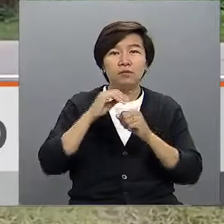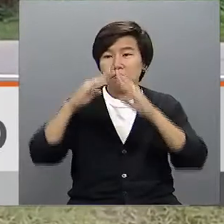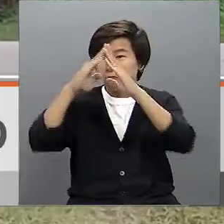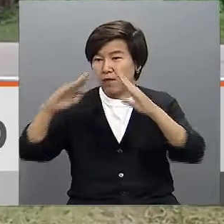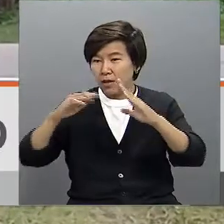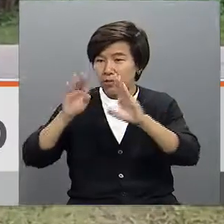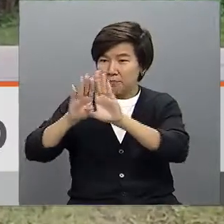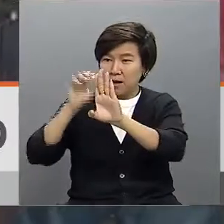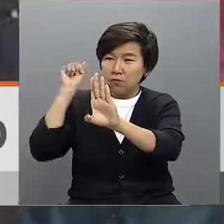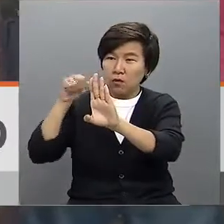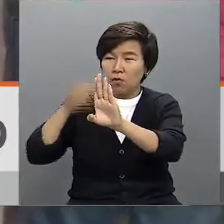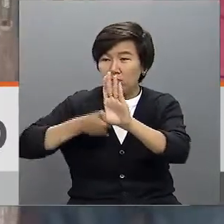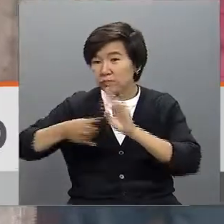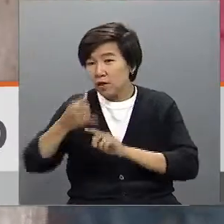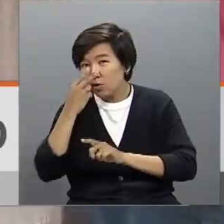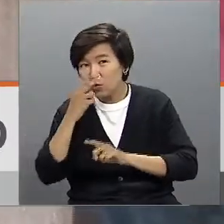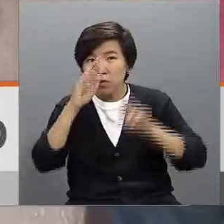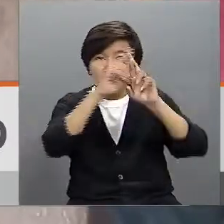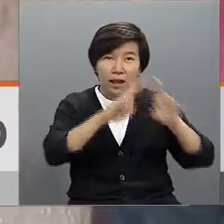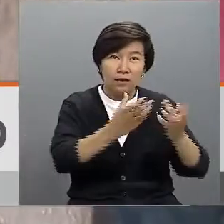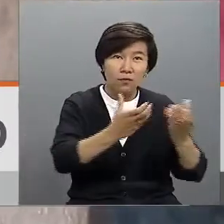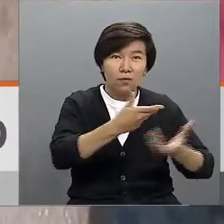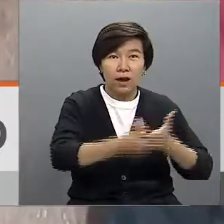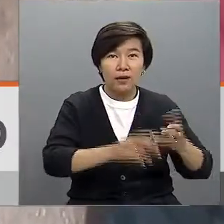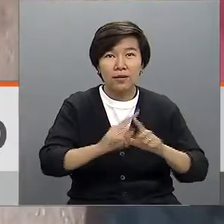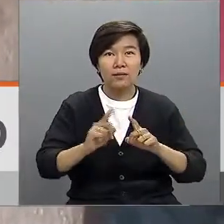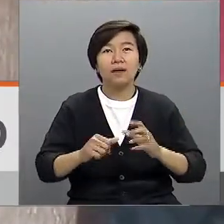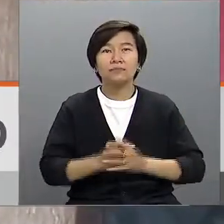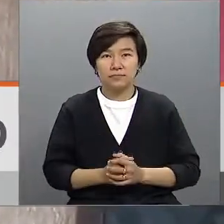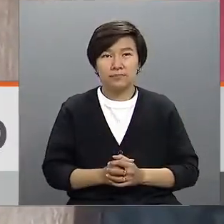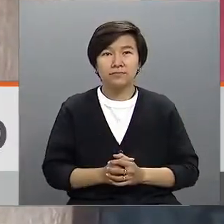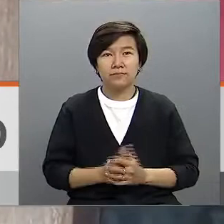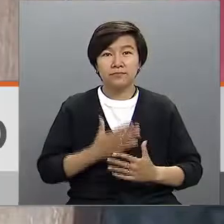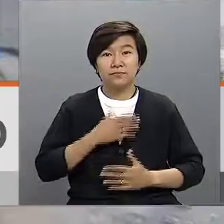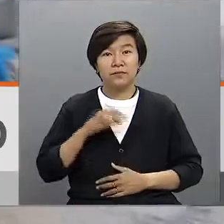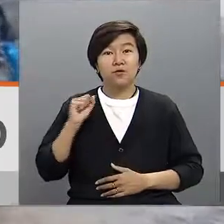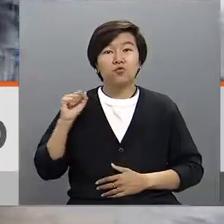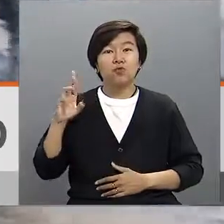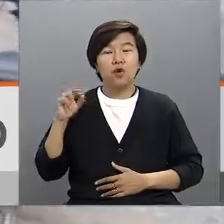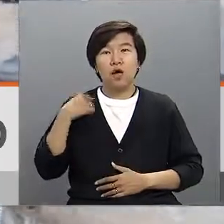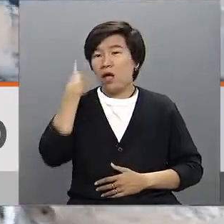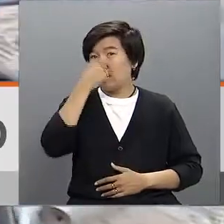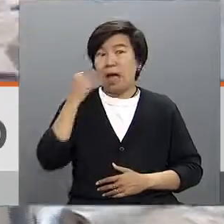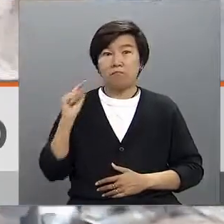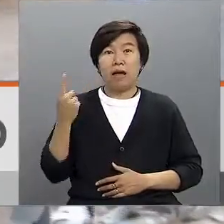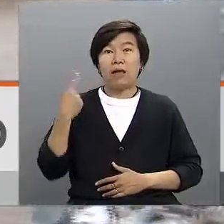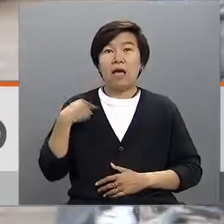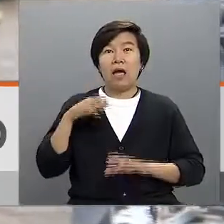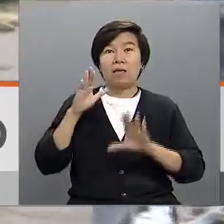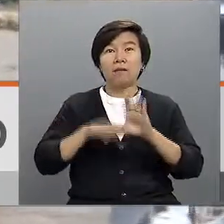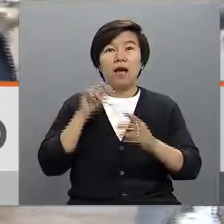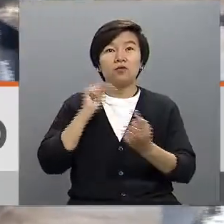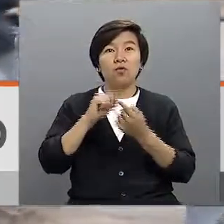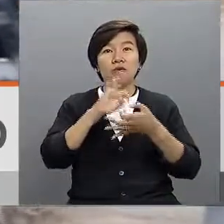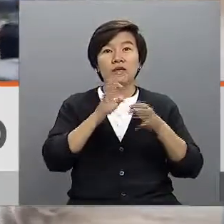กหลังคาเรือนโดยเฉพาะกลุ่มผู้สูงอายุนายสุโรจน์เป็นผู้สมัครหน้าใหม่เป็นที่รู้จักในวงการกีฬาฟุตบอลของทางจังหวั